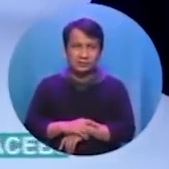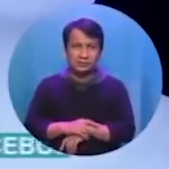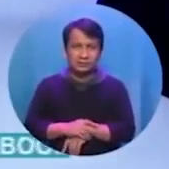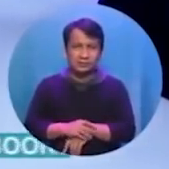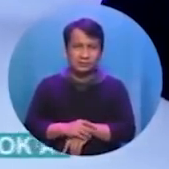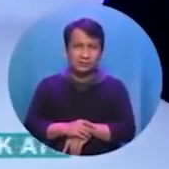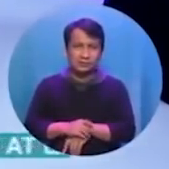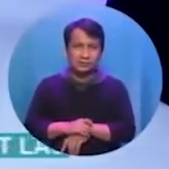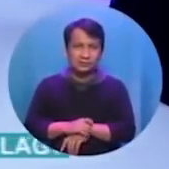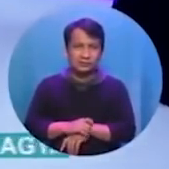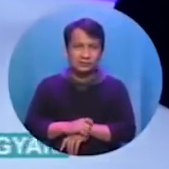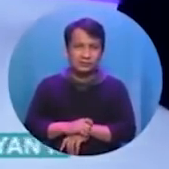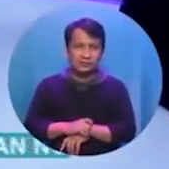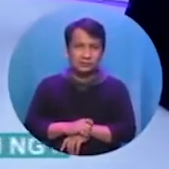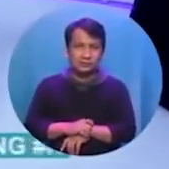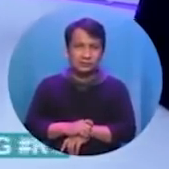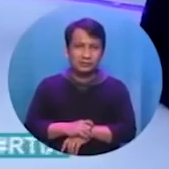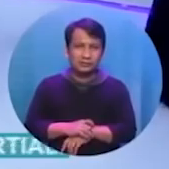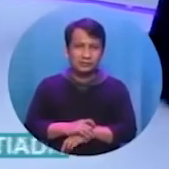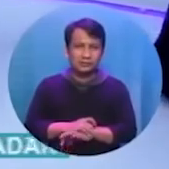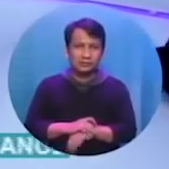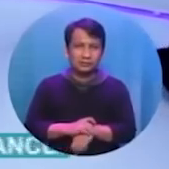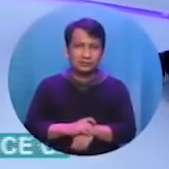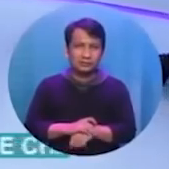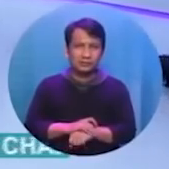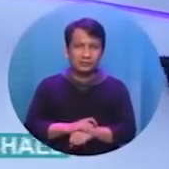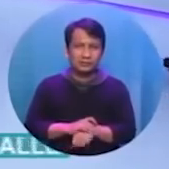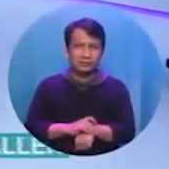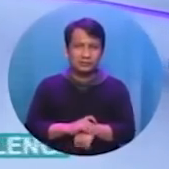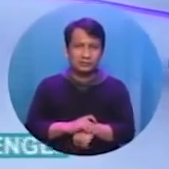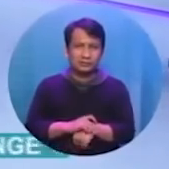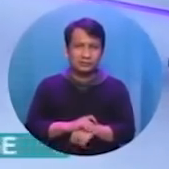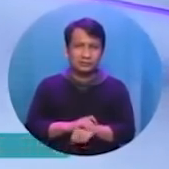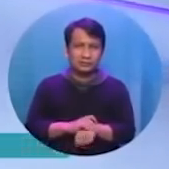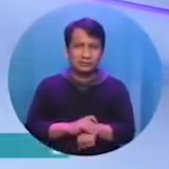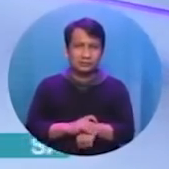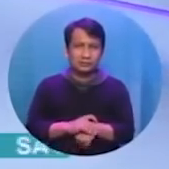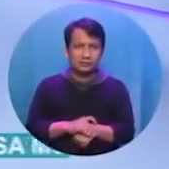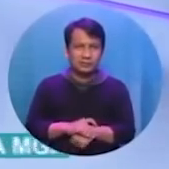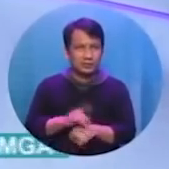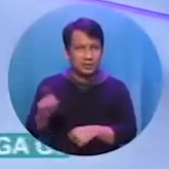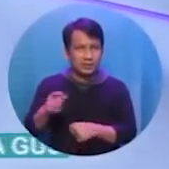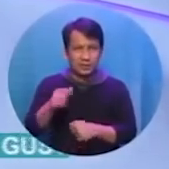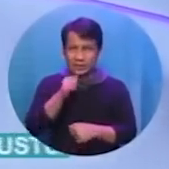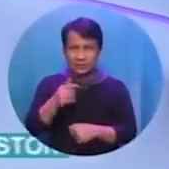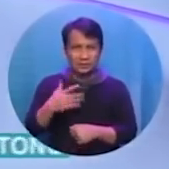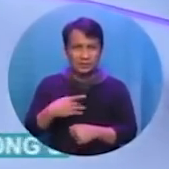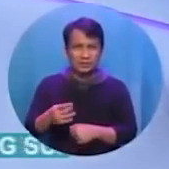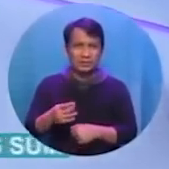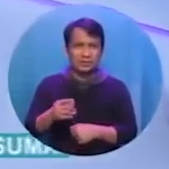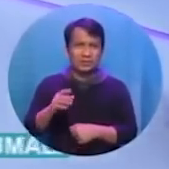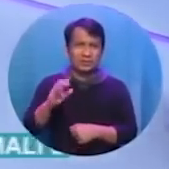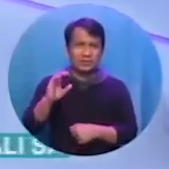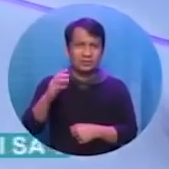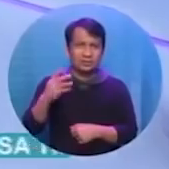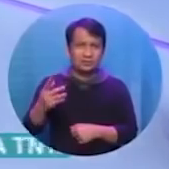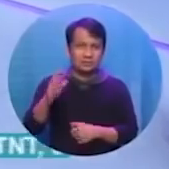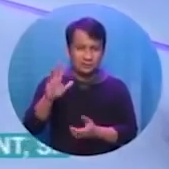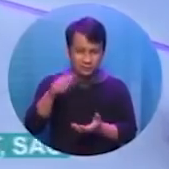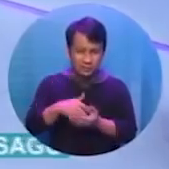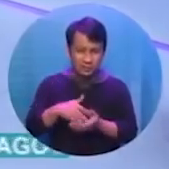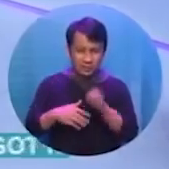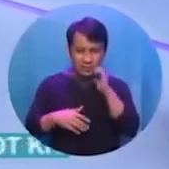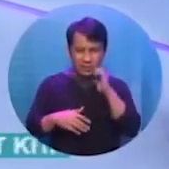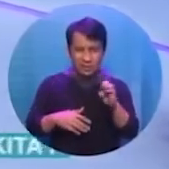twice na pinipindot. O, di pilit. Tayo ulit tayo. Aba, yan. Ayaw niyo ng 5,000 pesos. Anong pangalan nun?